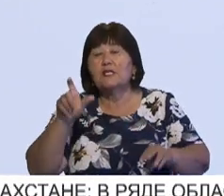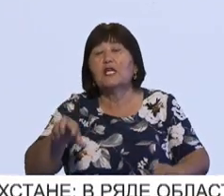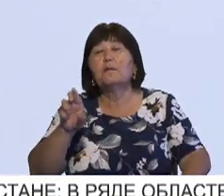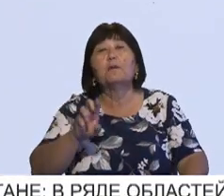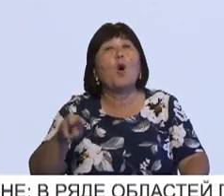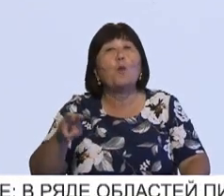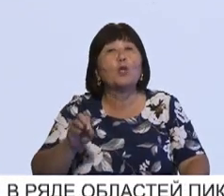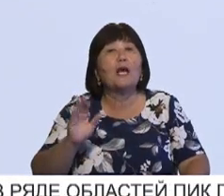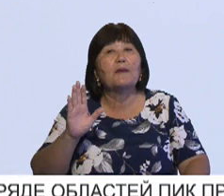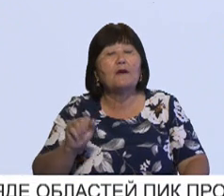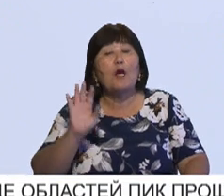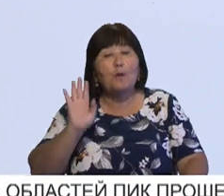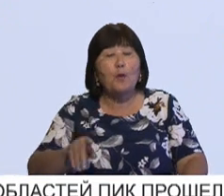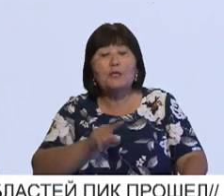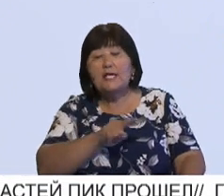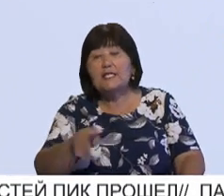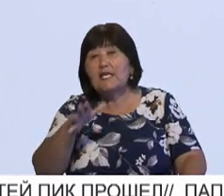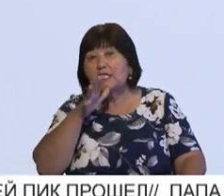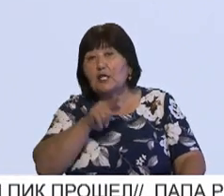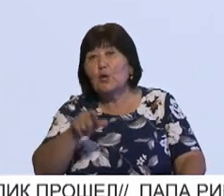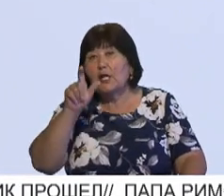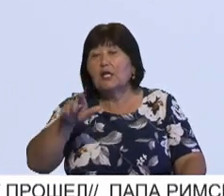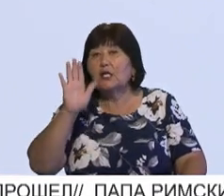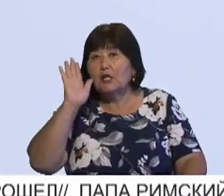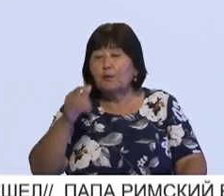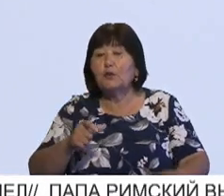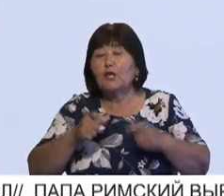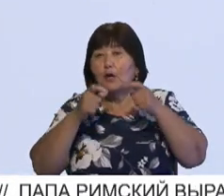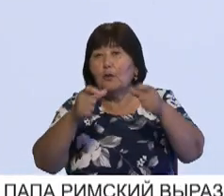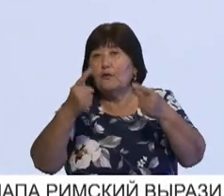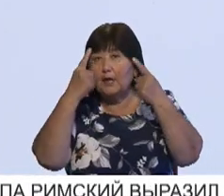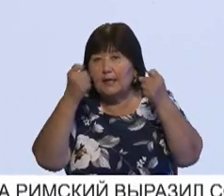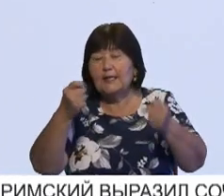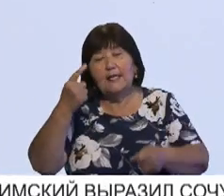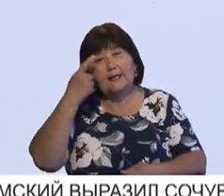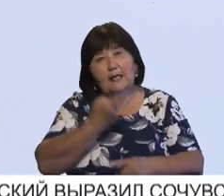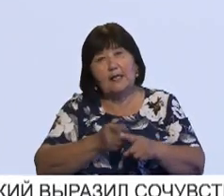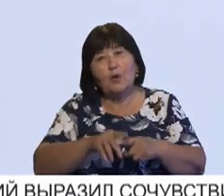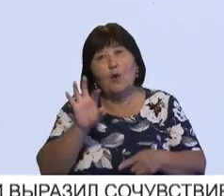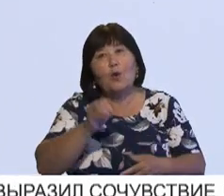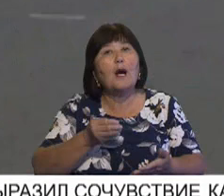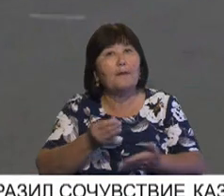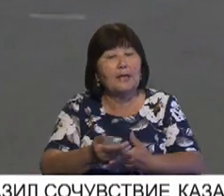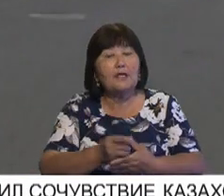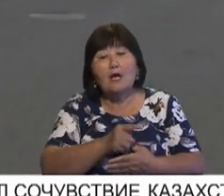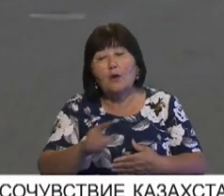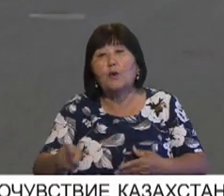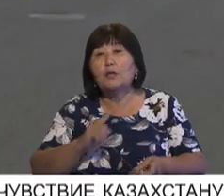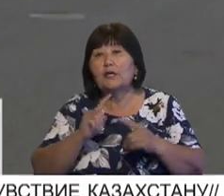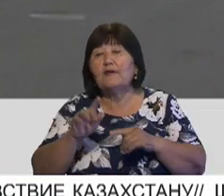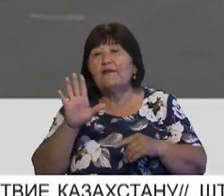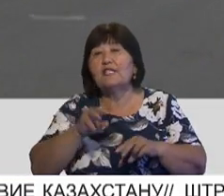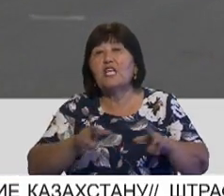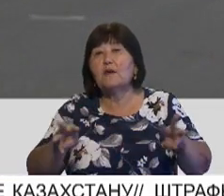Бекпулата Молдабекова, теперь после истечения срока гражданам будет приходить уведомление с напоминанием об оплате. В ходе брифинга